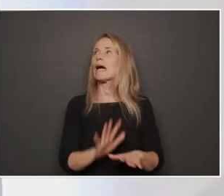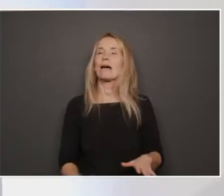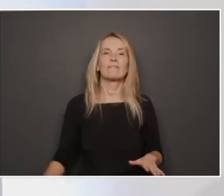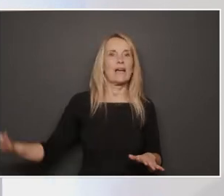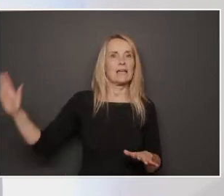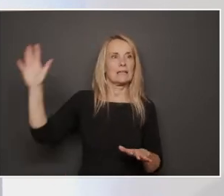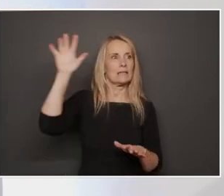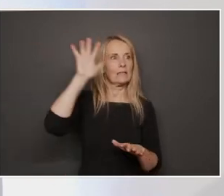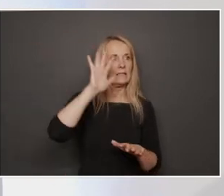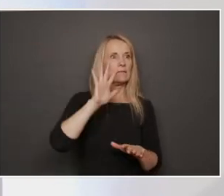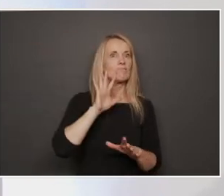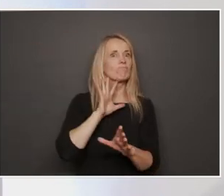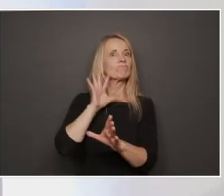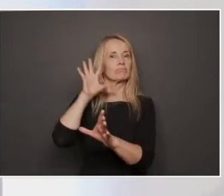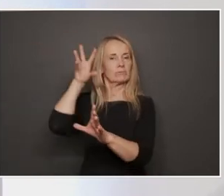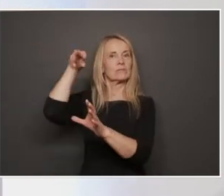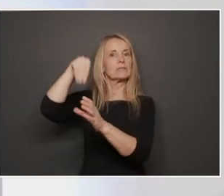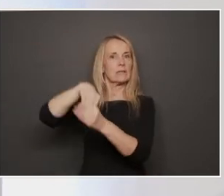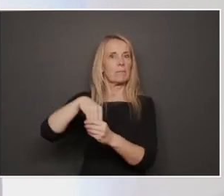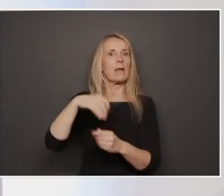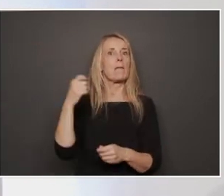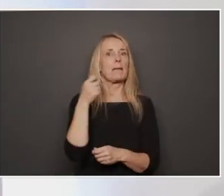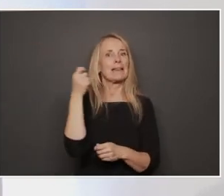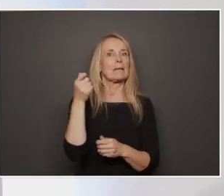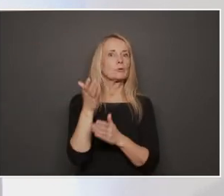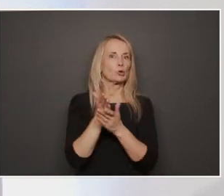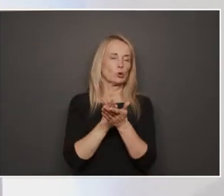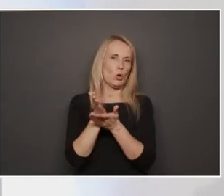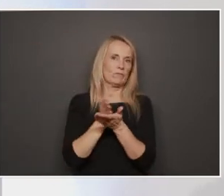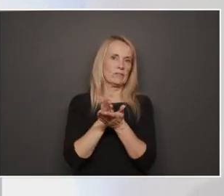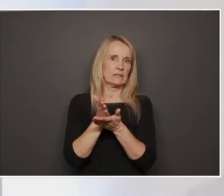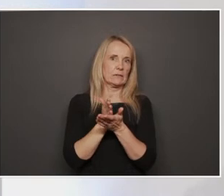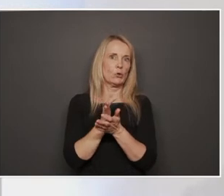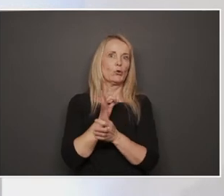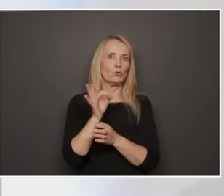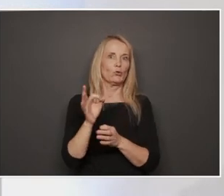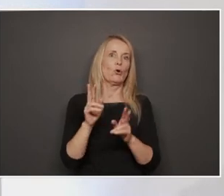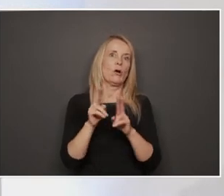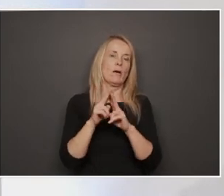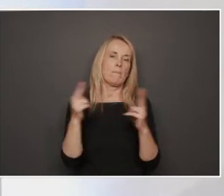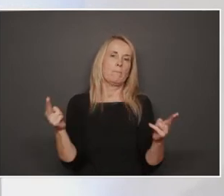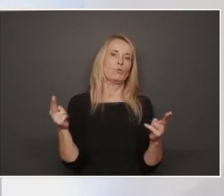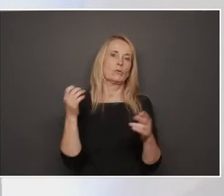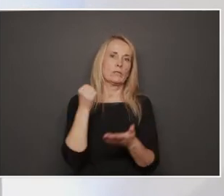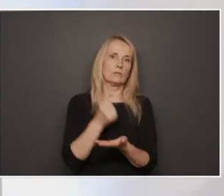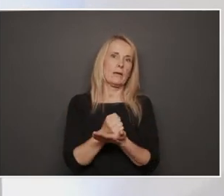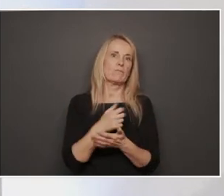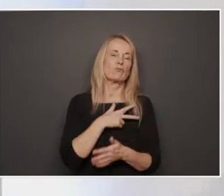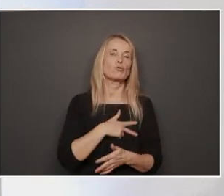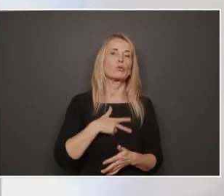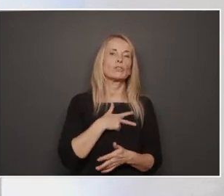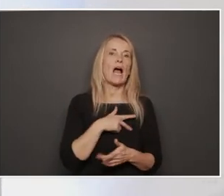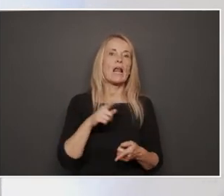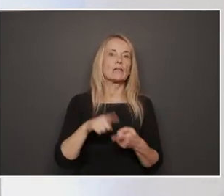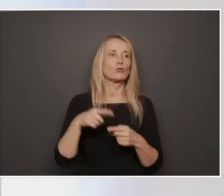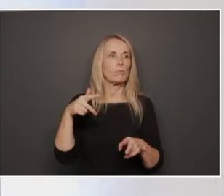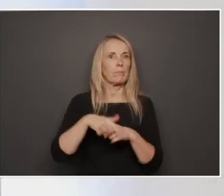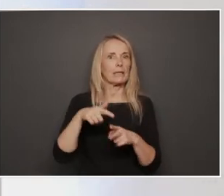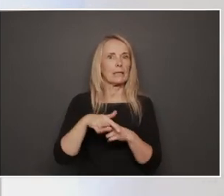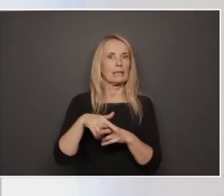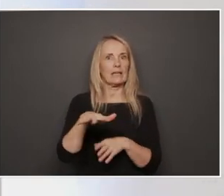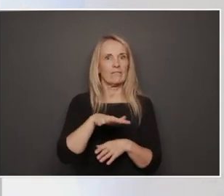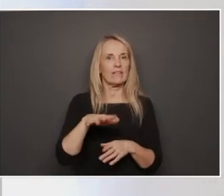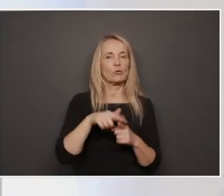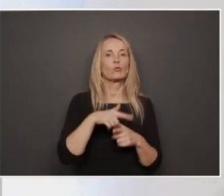mit der österreichweiten Implementierung des Betriebsservice durch das Bundesamt für Soziales und Behindertenwesen und das